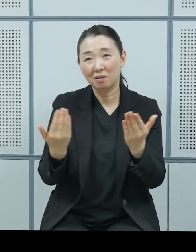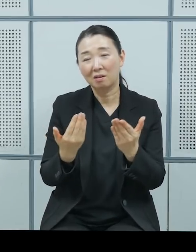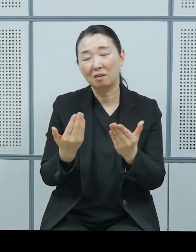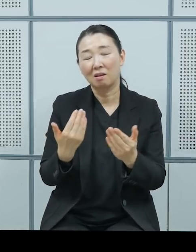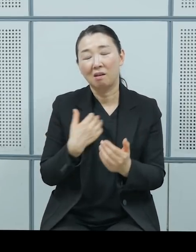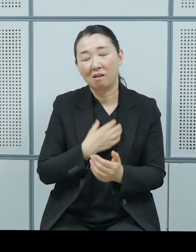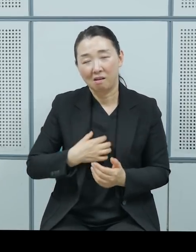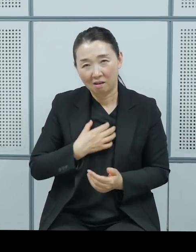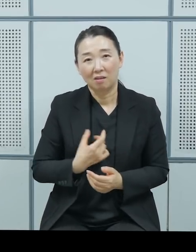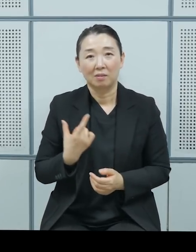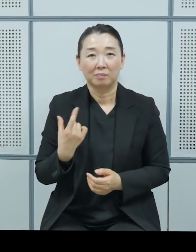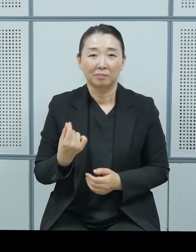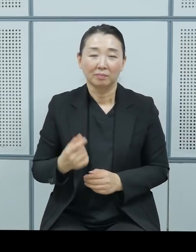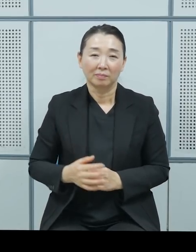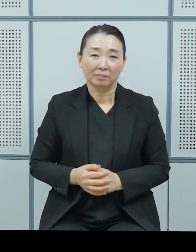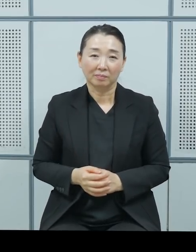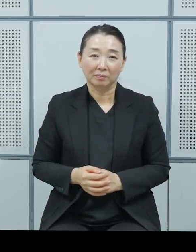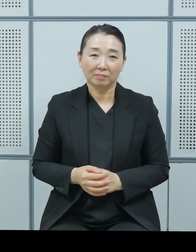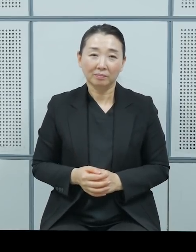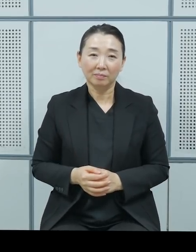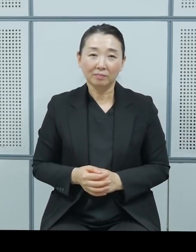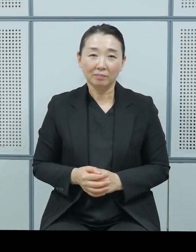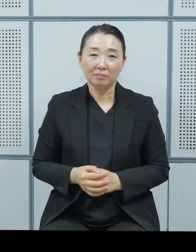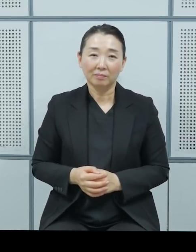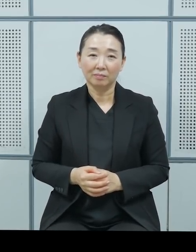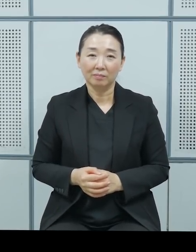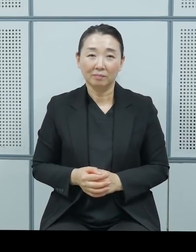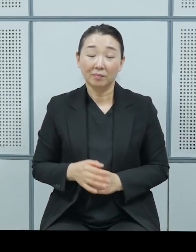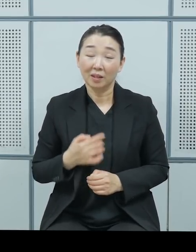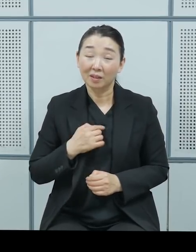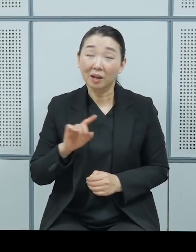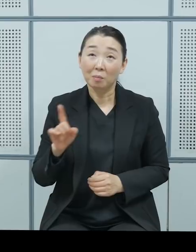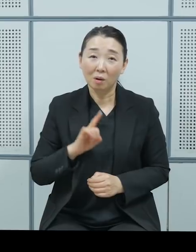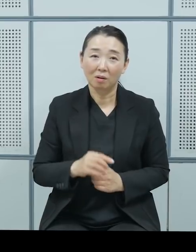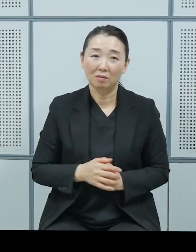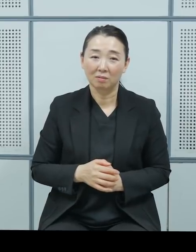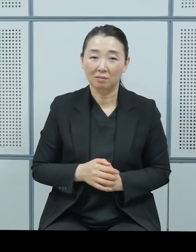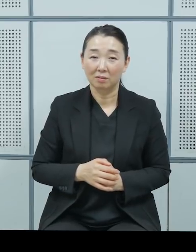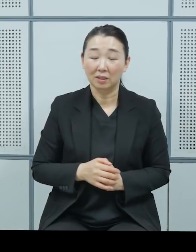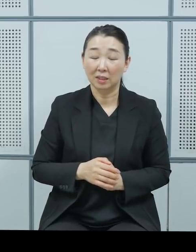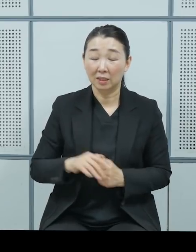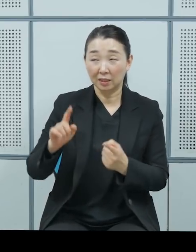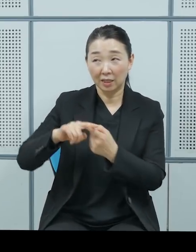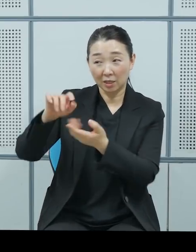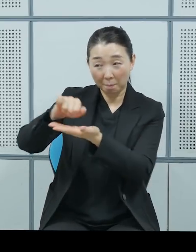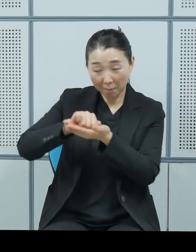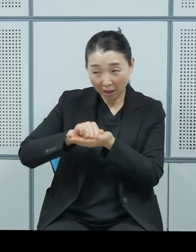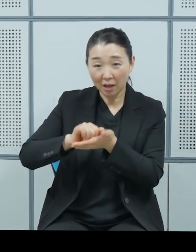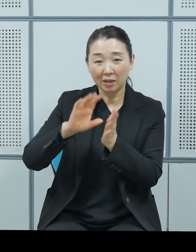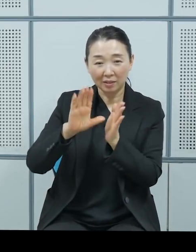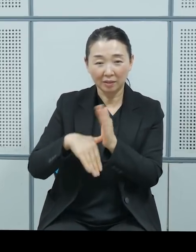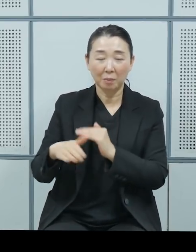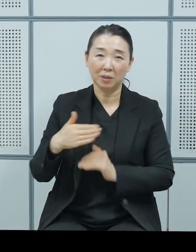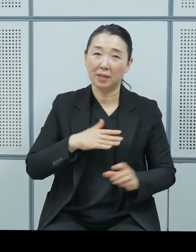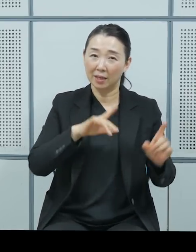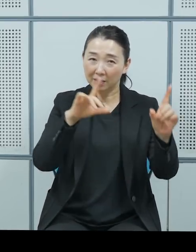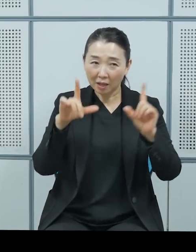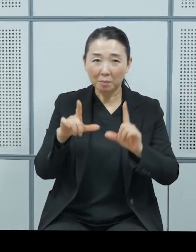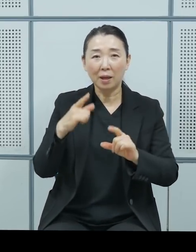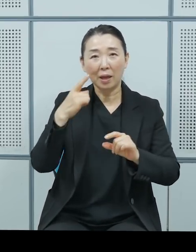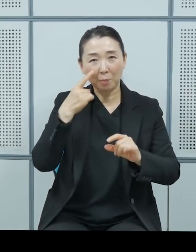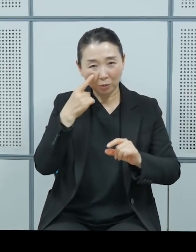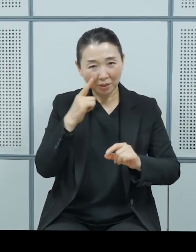더 괴롭히는 것 같아요, 인생이. 네, 네. 그래서 저 같은 경우는 수용을 하면서부터 훨씬 내 삶을